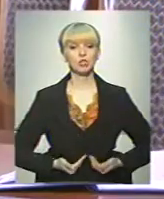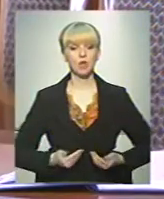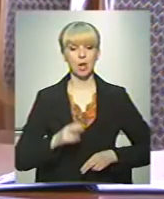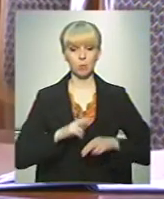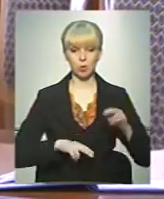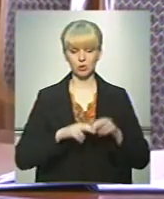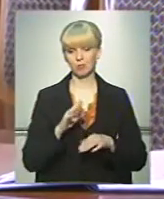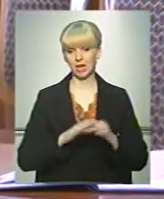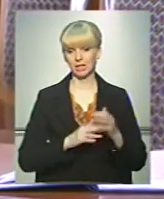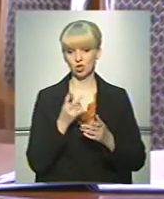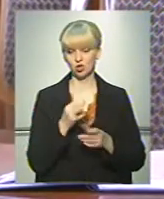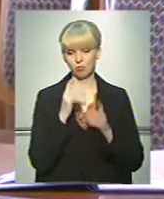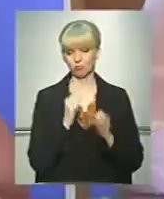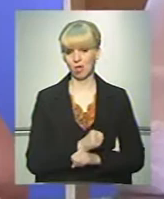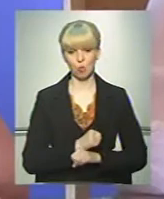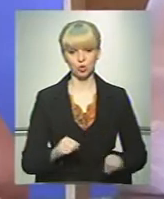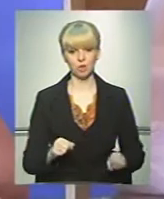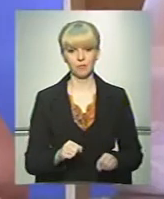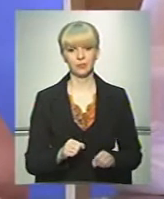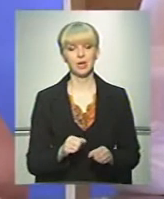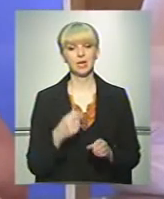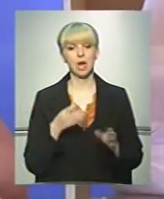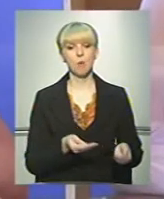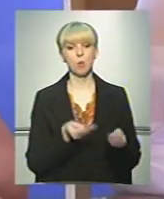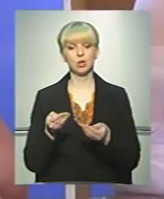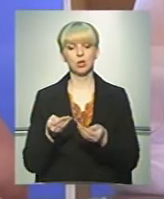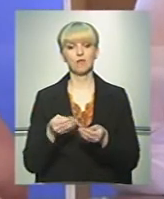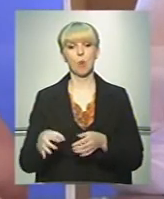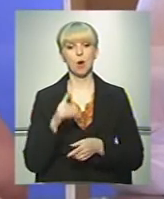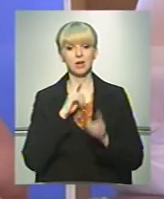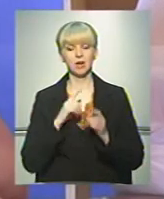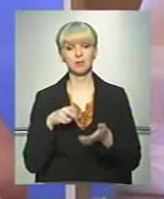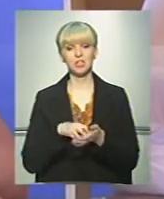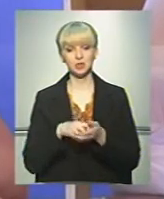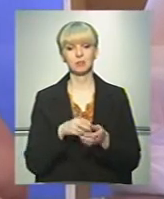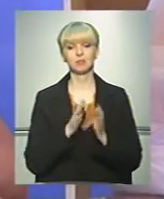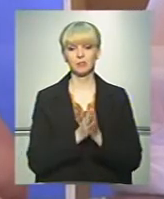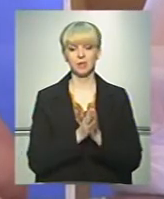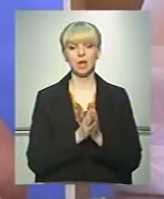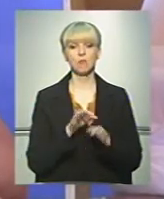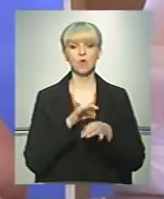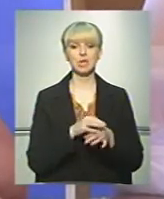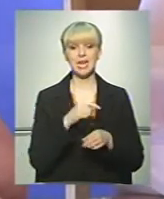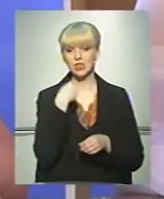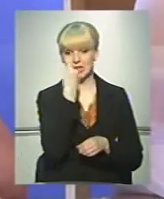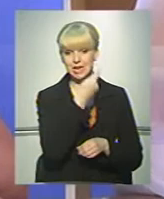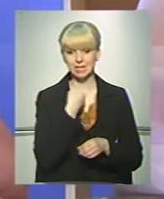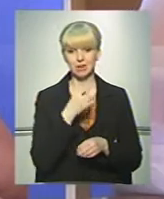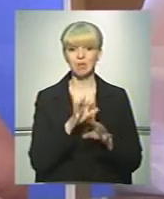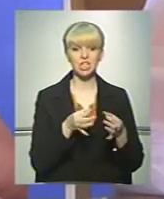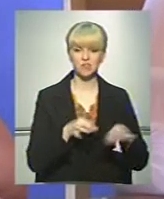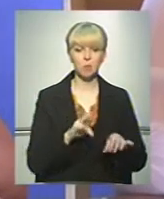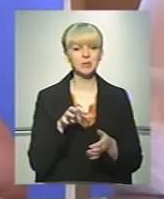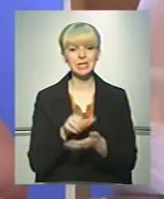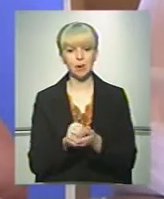будівництво практично неможливо. В облраду я подала письмо з просьбою провести інвентаризацію ні свободних,